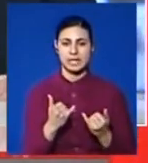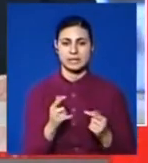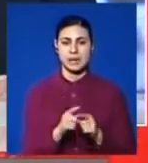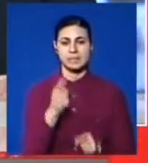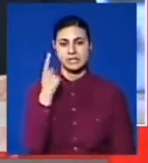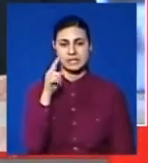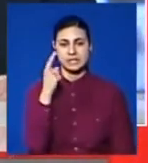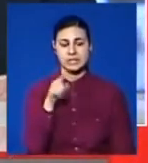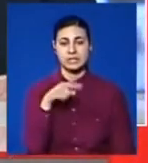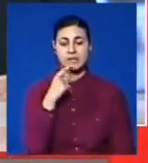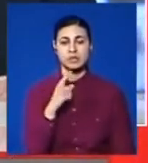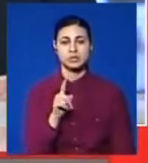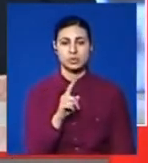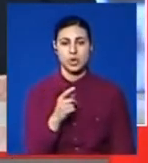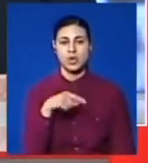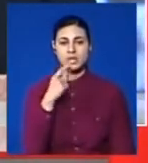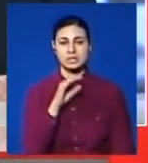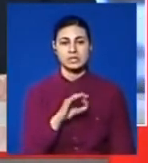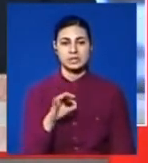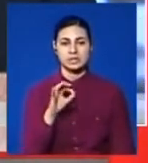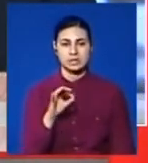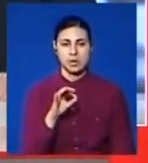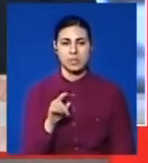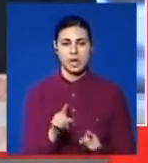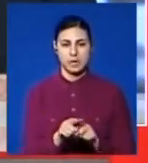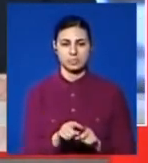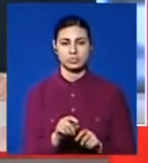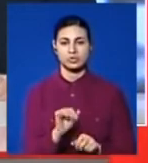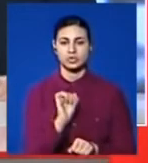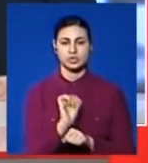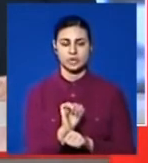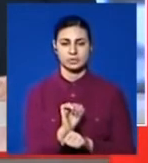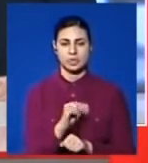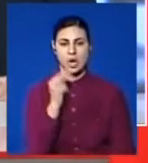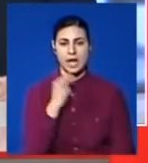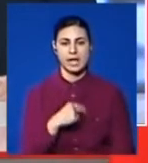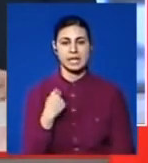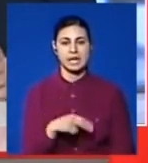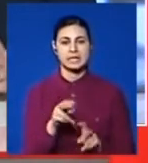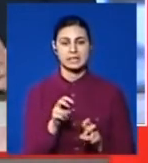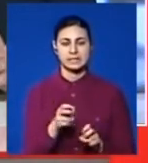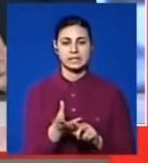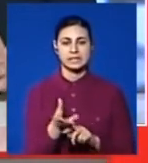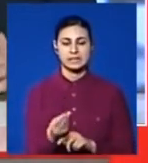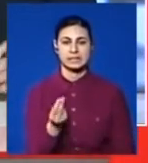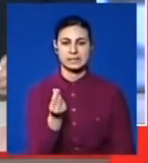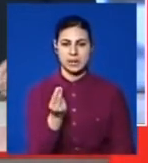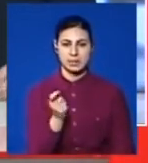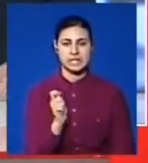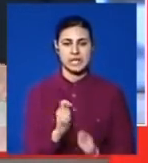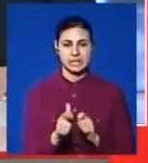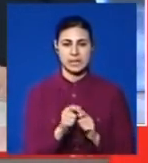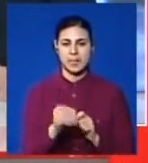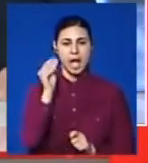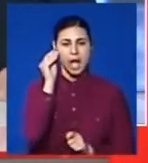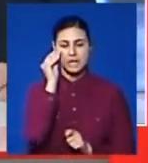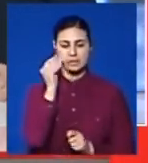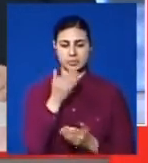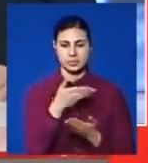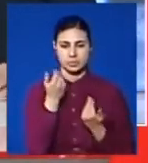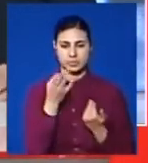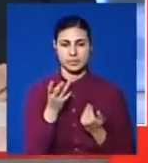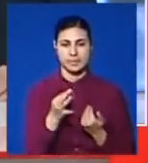ინიციატივაზე? თქვენს რომ საუბარი რომ სახელმწიფო ინსტიტუტებმა შეწყვიტონ ეკლესიის დაფინანსება ასს მოკლებულია ამ ეტაპზე